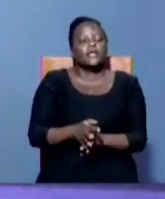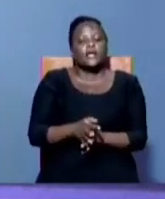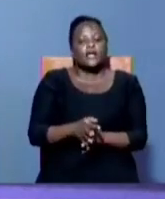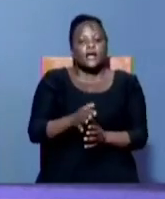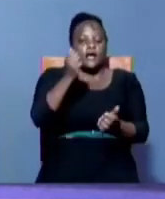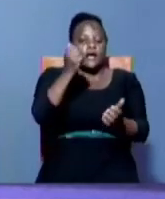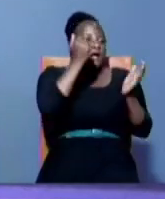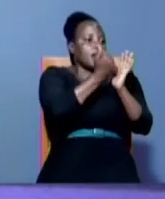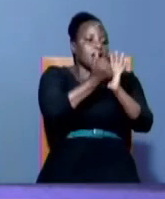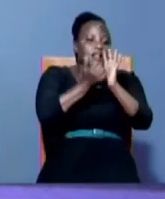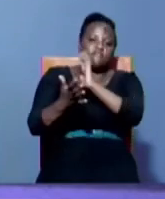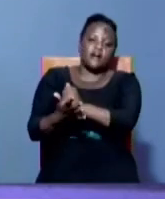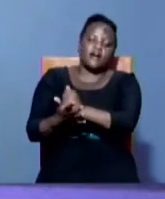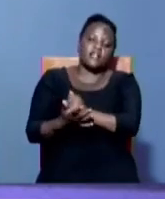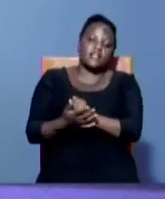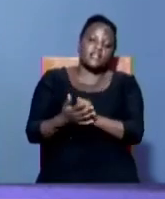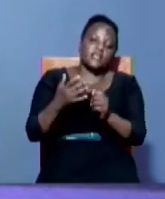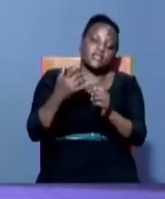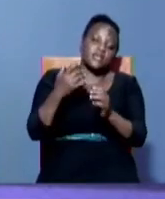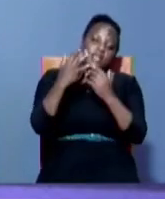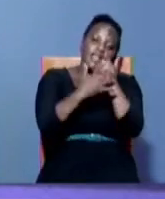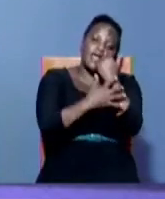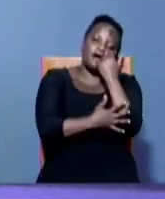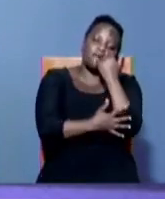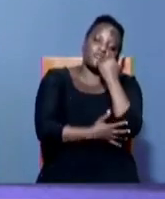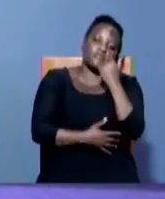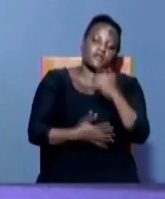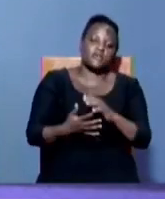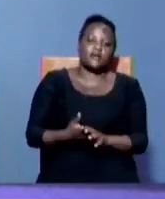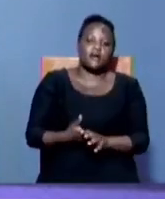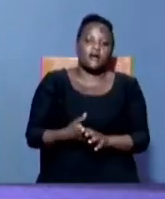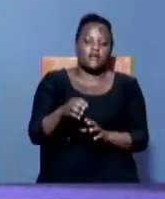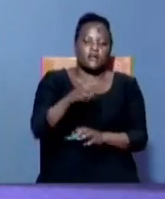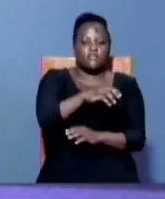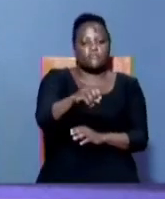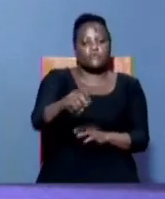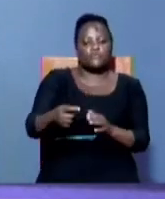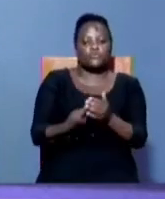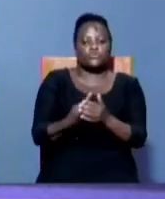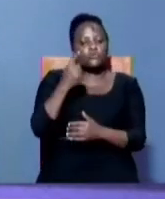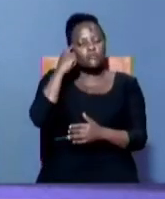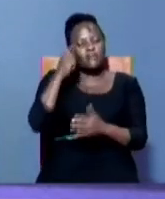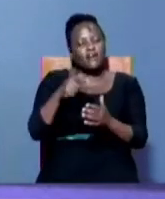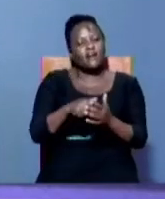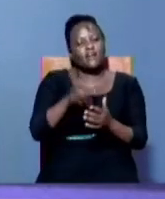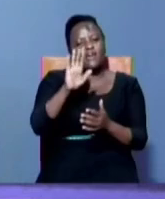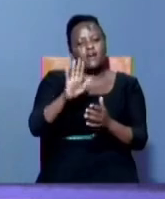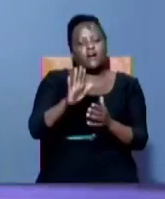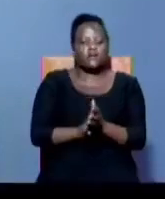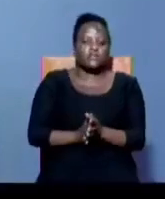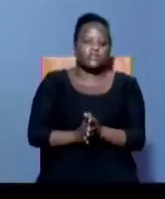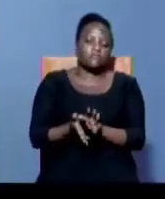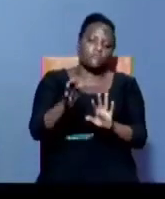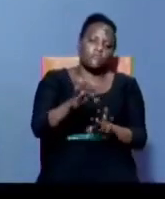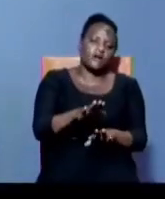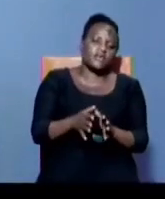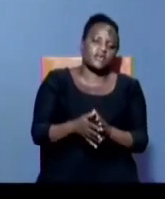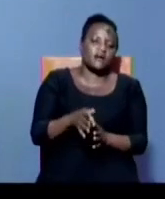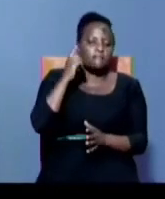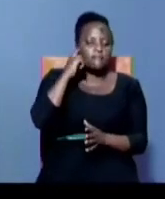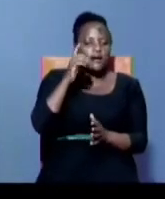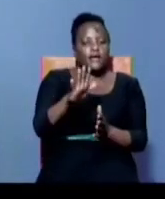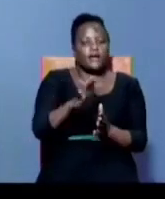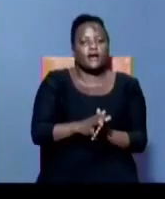Calvary. Calvary ni damu iliyomwagika na dhabihu iliyotolewa. Ndiyo maana yake. Damu imemwagika Calvary. Maana yake